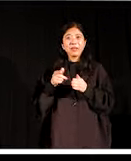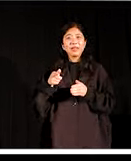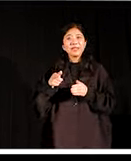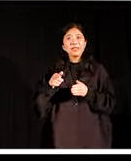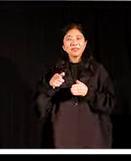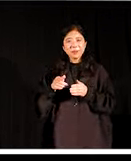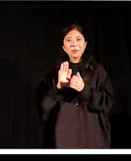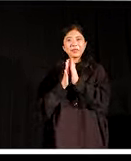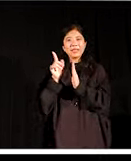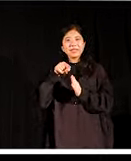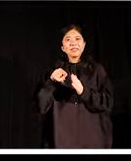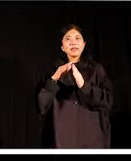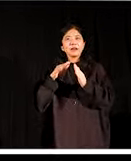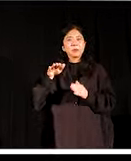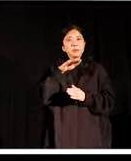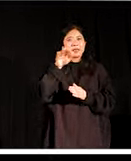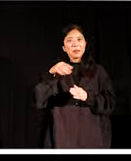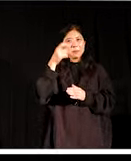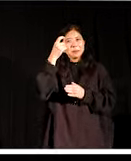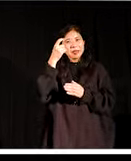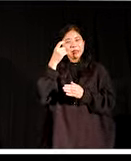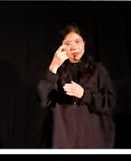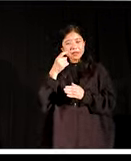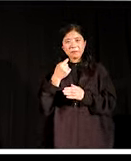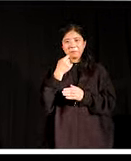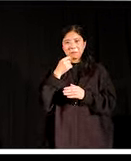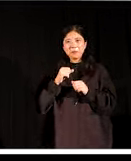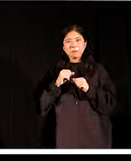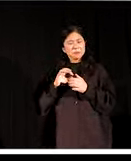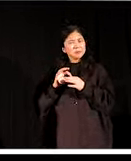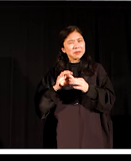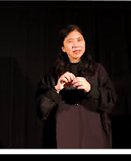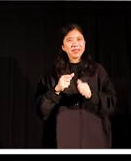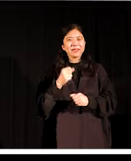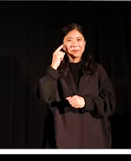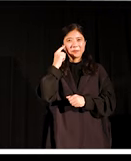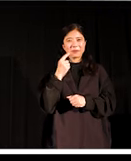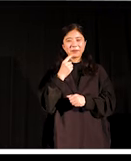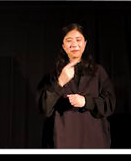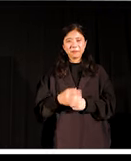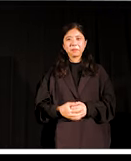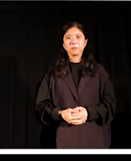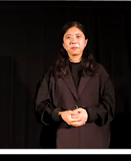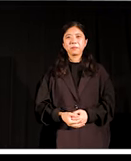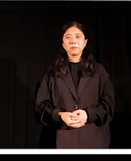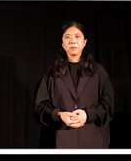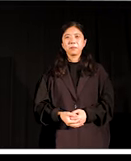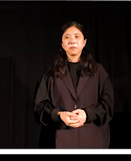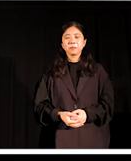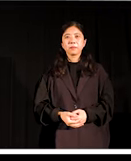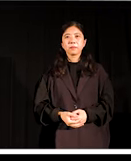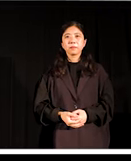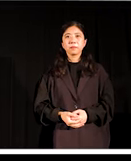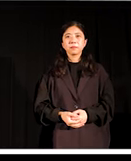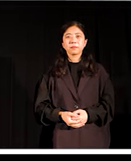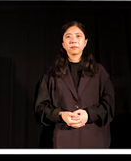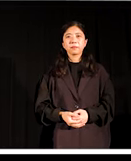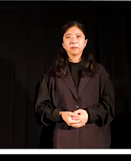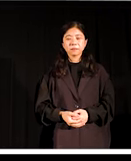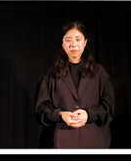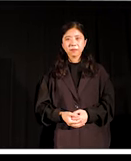会をちょっと見習ってちょっと建人会活動をあのちょっと続けていこうと思っていますで